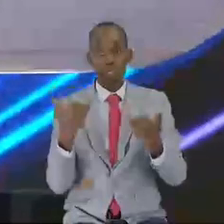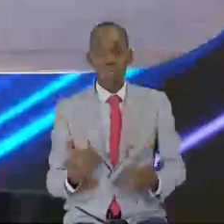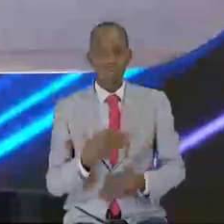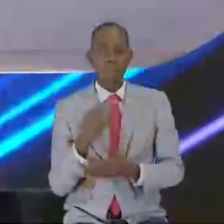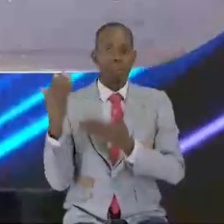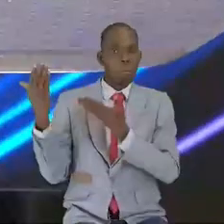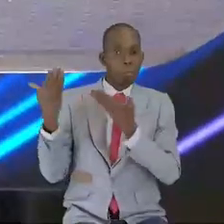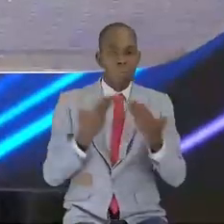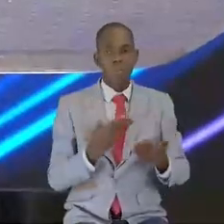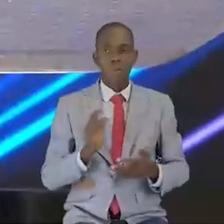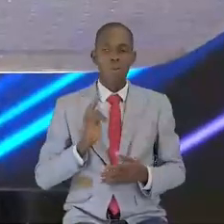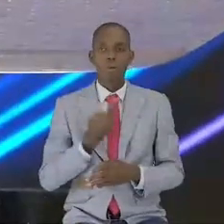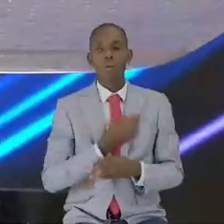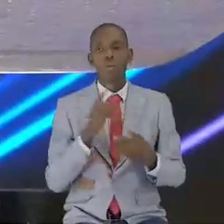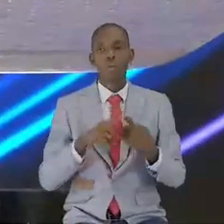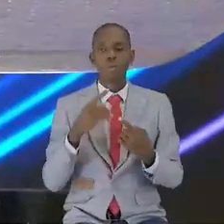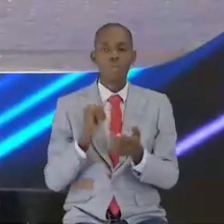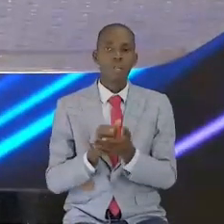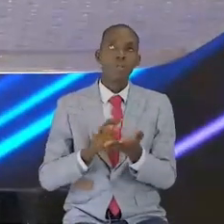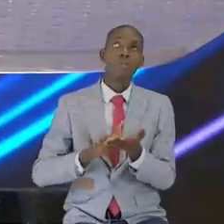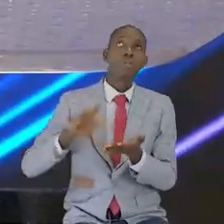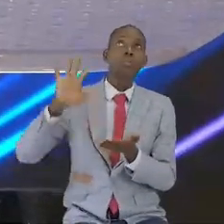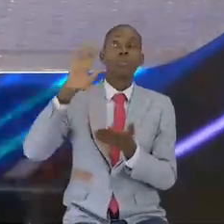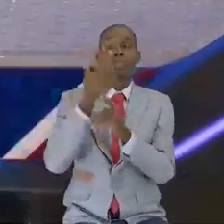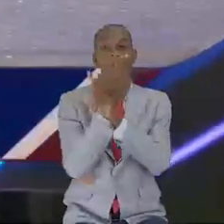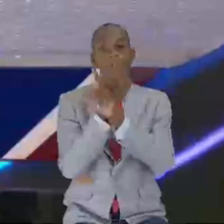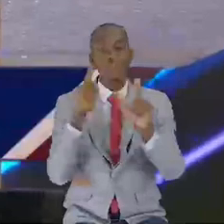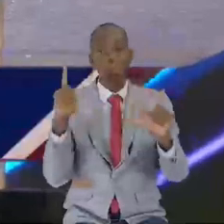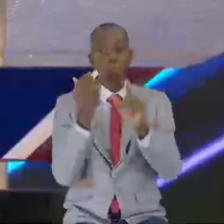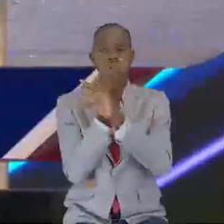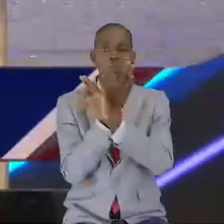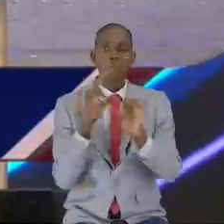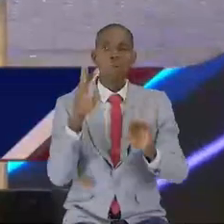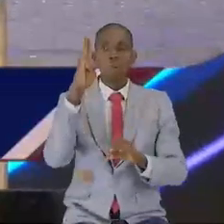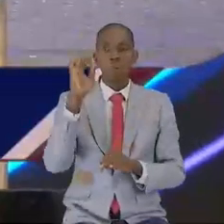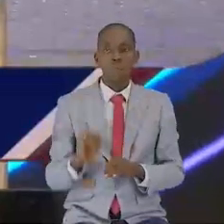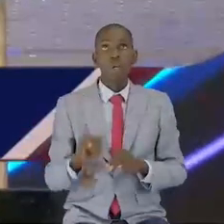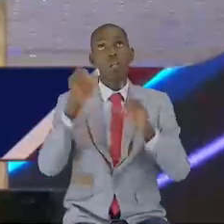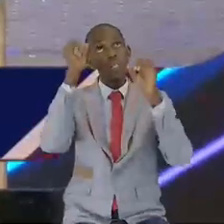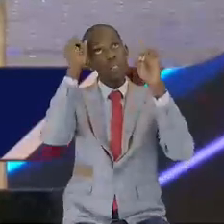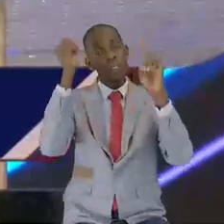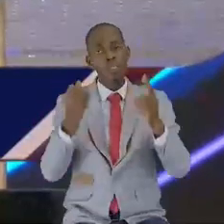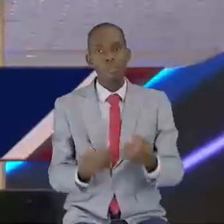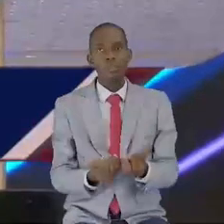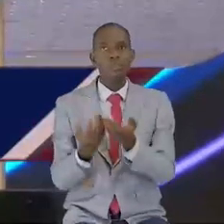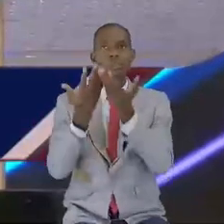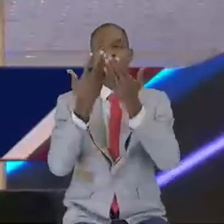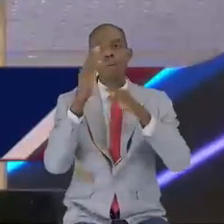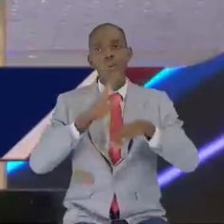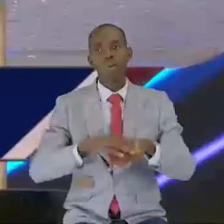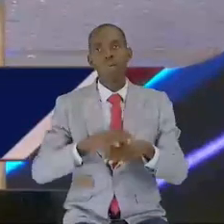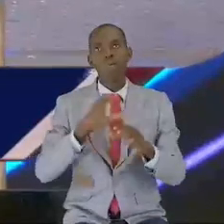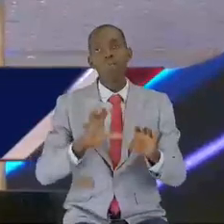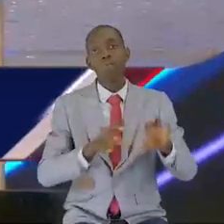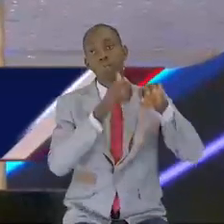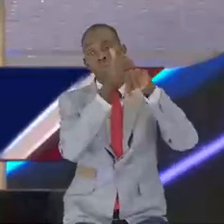nous donne une liberté glorieuse et une libération glorieuse par le sacrifice sur la croix du